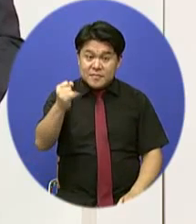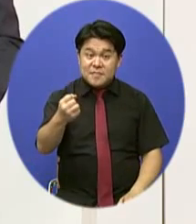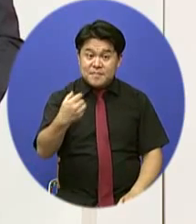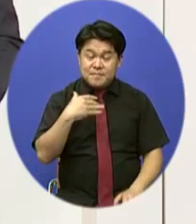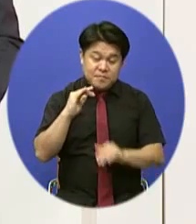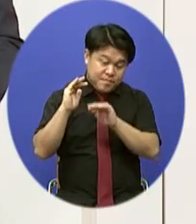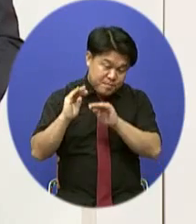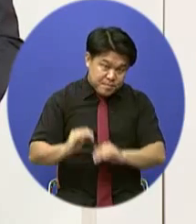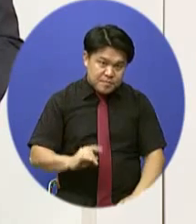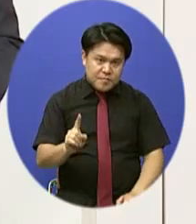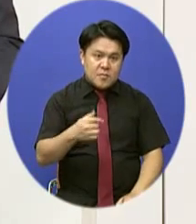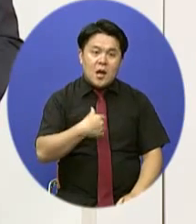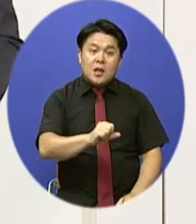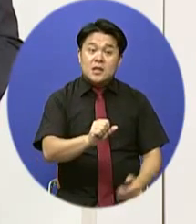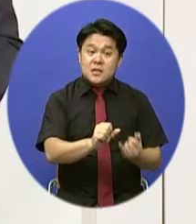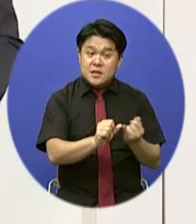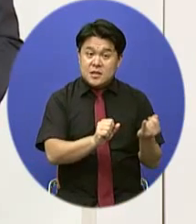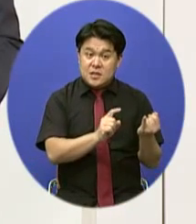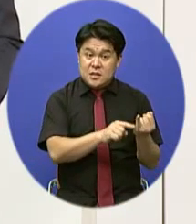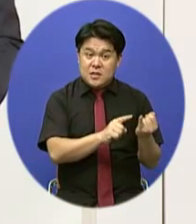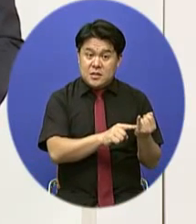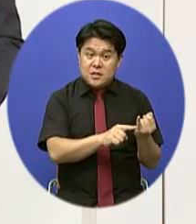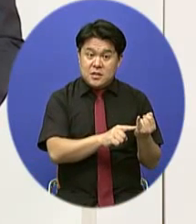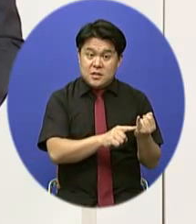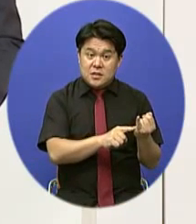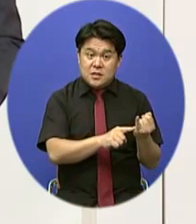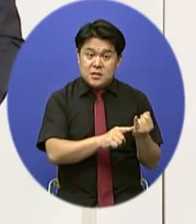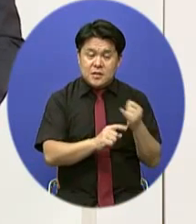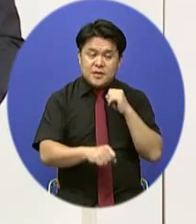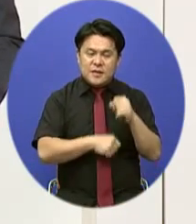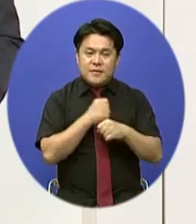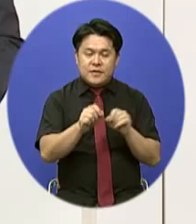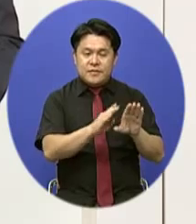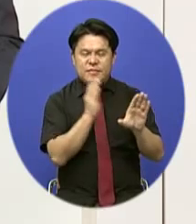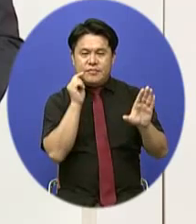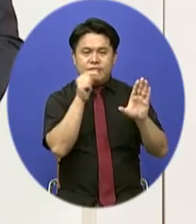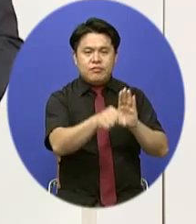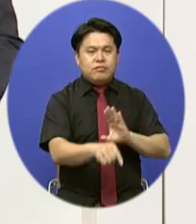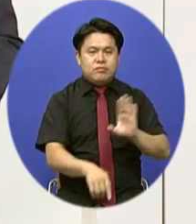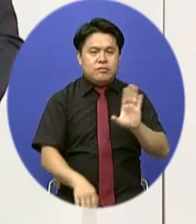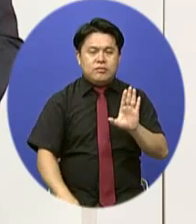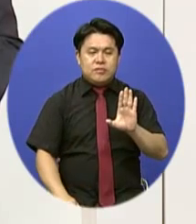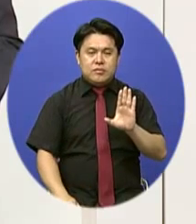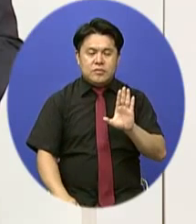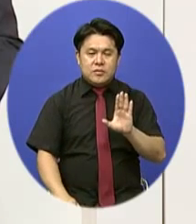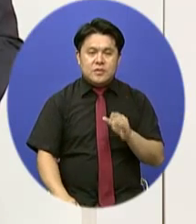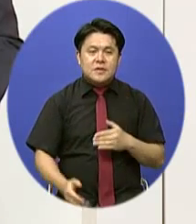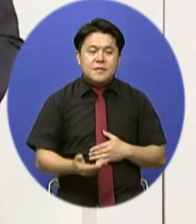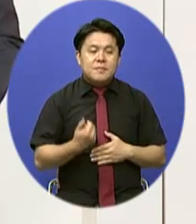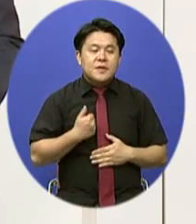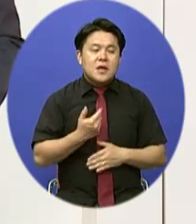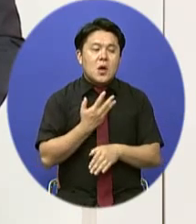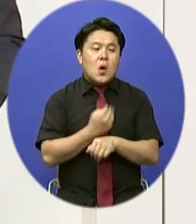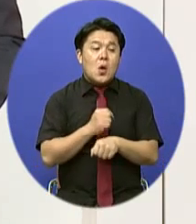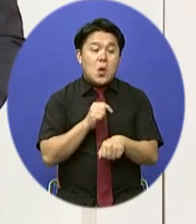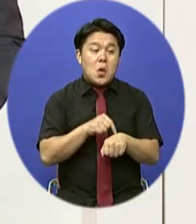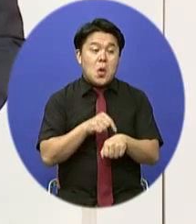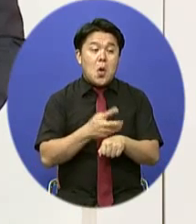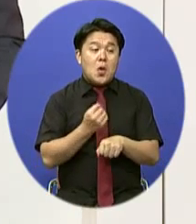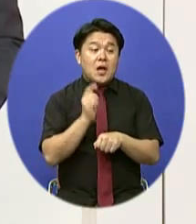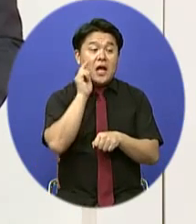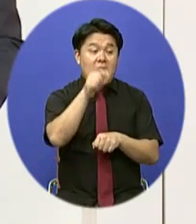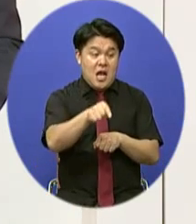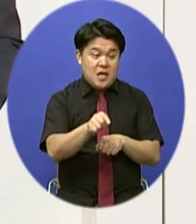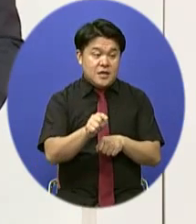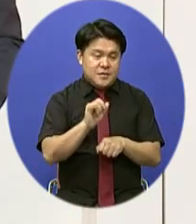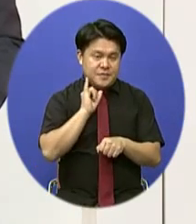거 보면 아들 집에도 함부로 이렇게 문 따고 가면 안 되고 미리 내가 너네 집을 몇 시 몇 분에 갈 것이다